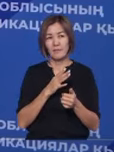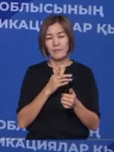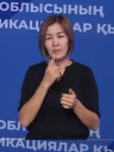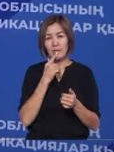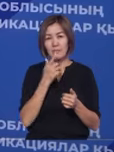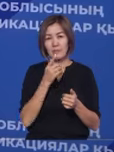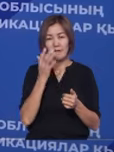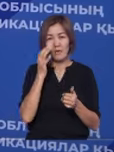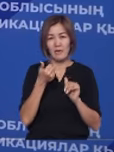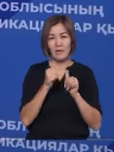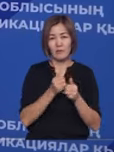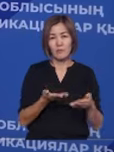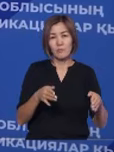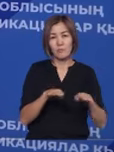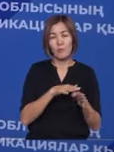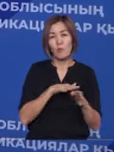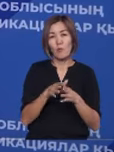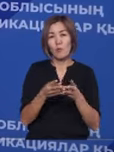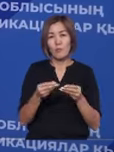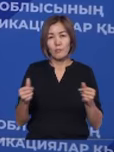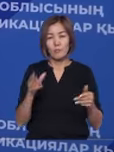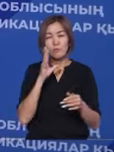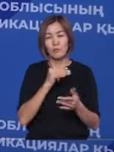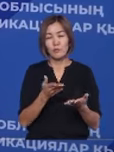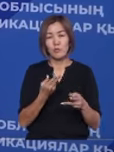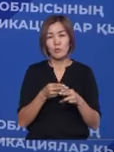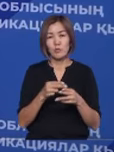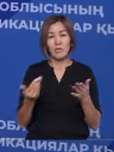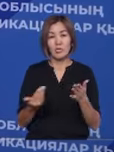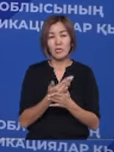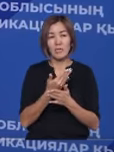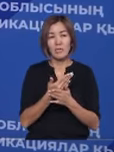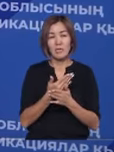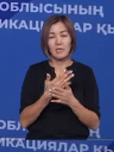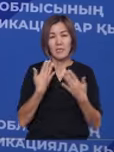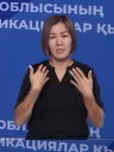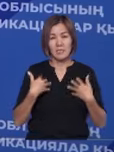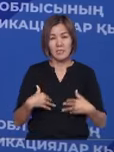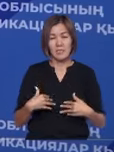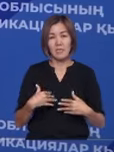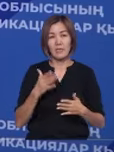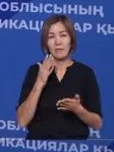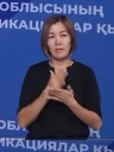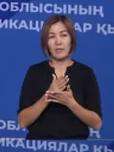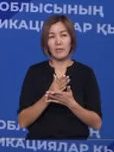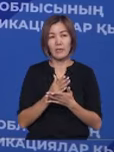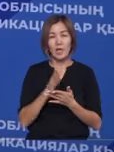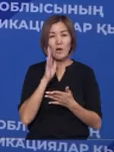келесі этапта оны жара толық жазылады. Және де жаңадан дене бітіміне шығып атқан